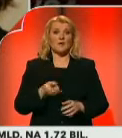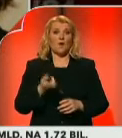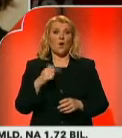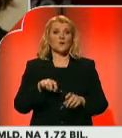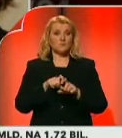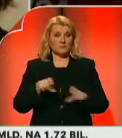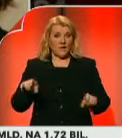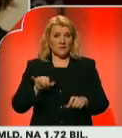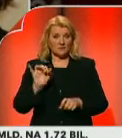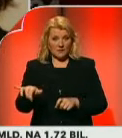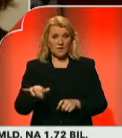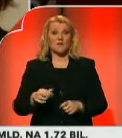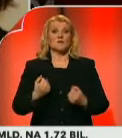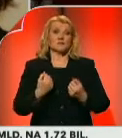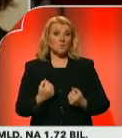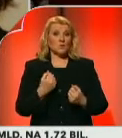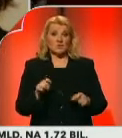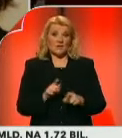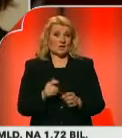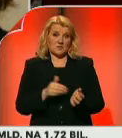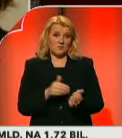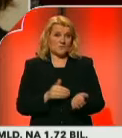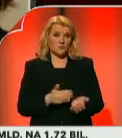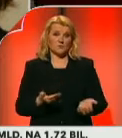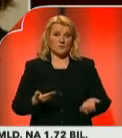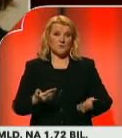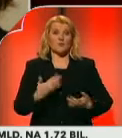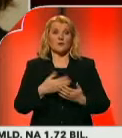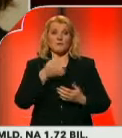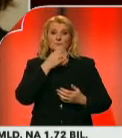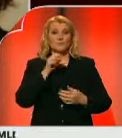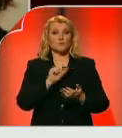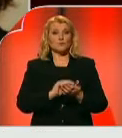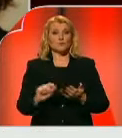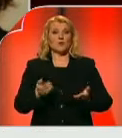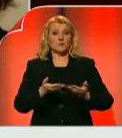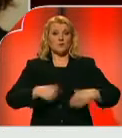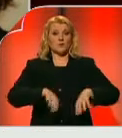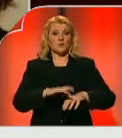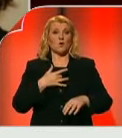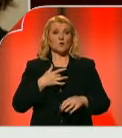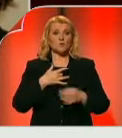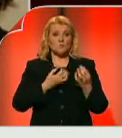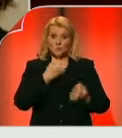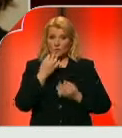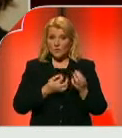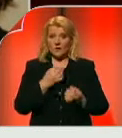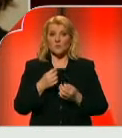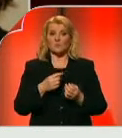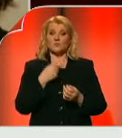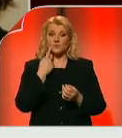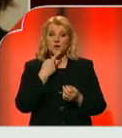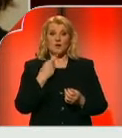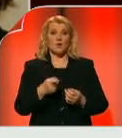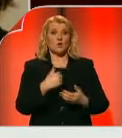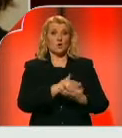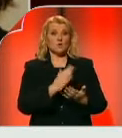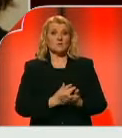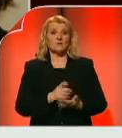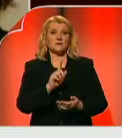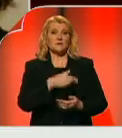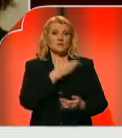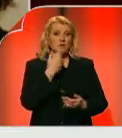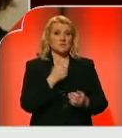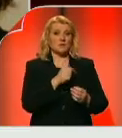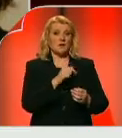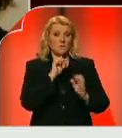to zmocnění také nepotřebujeme. Pokud Úřad pro ochranu osobních údajů říká, že na rozdíl od České pošty